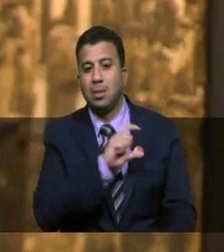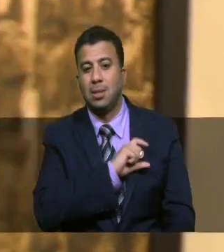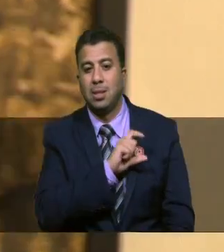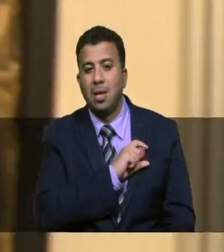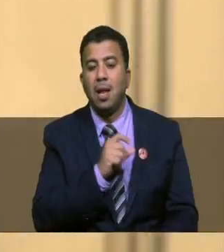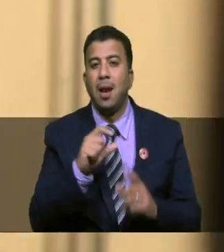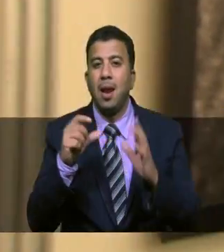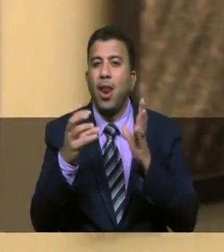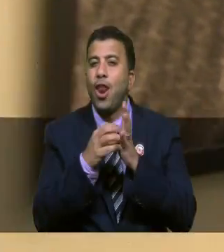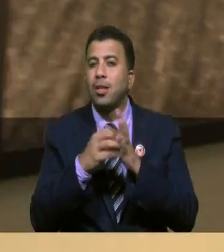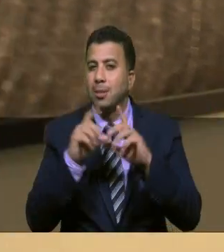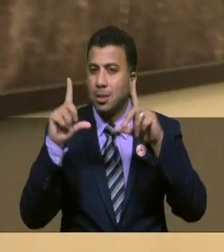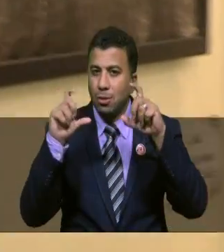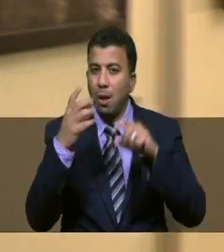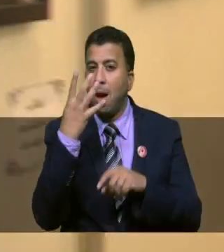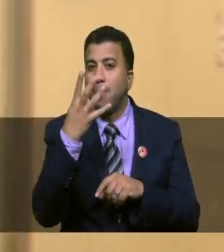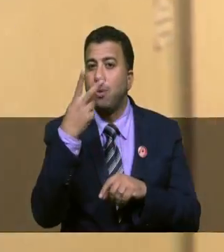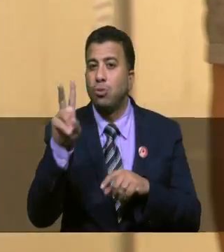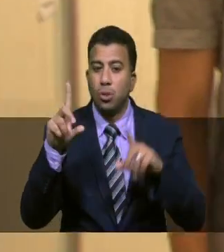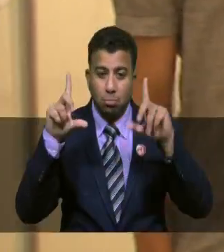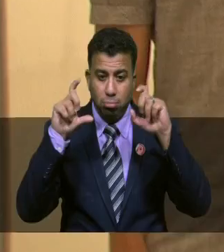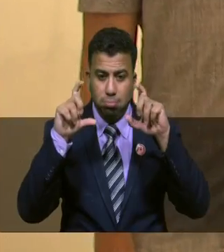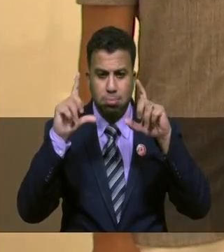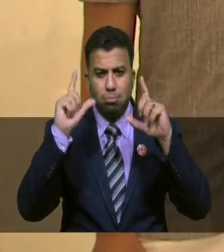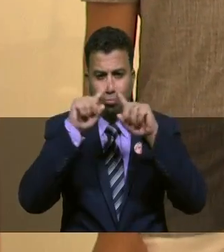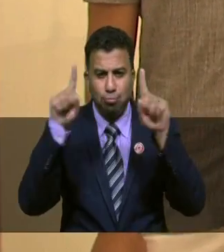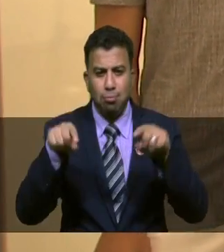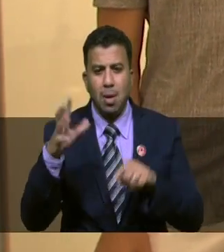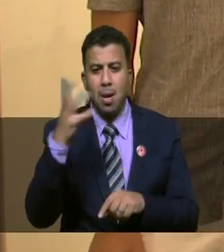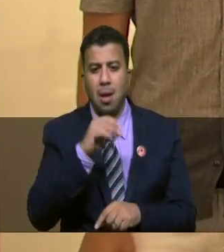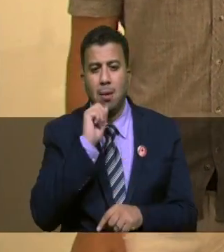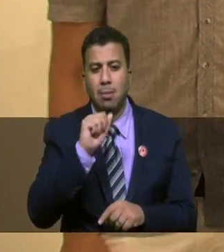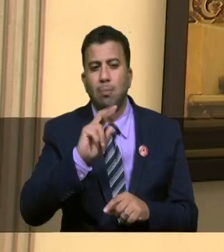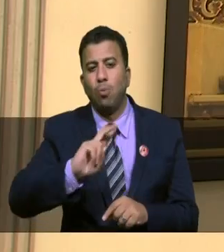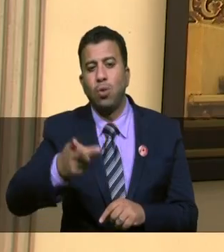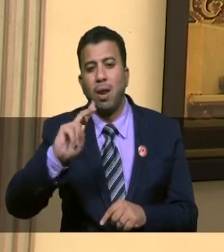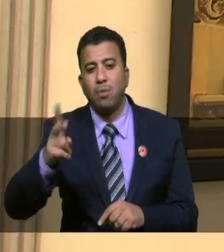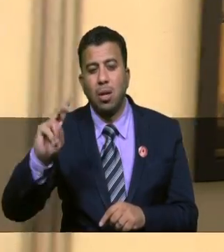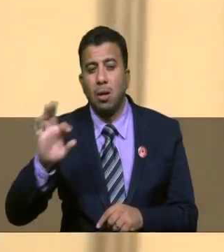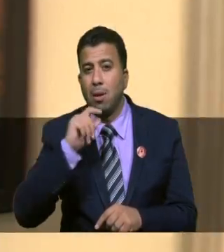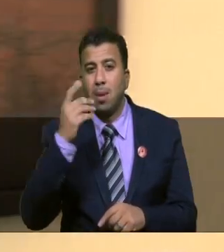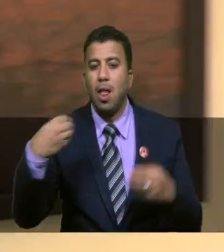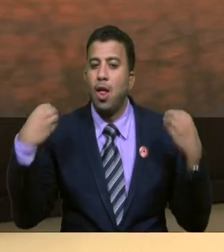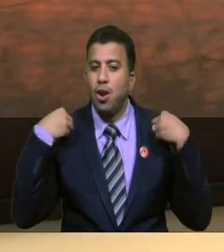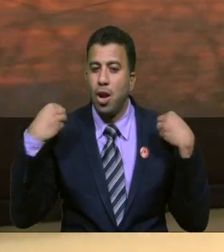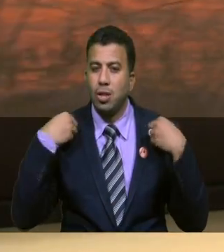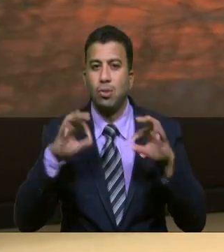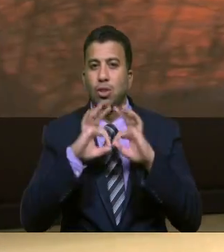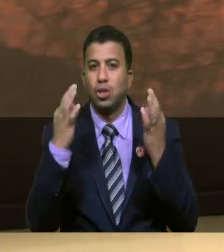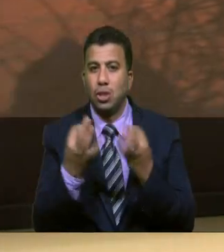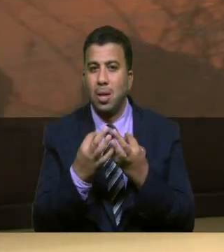نادي التصوير ب24 صورة فوتوغرافية في مواضع مختلفة، منها الرياضي